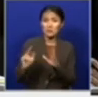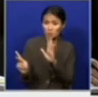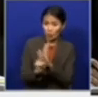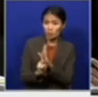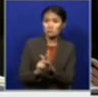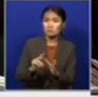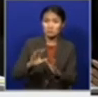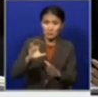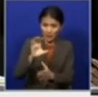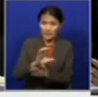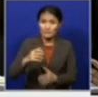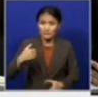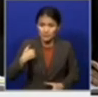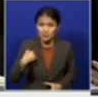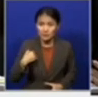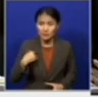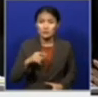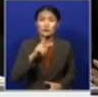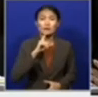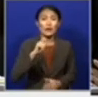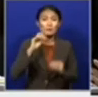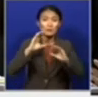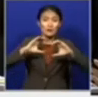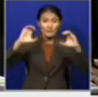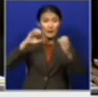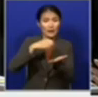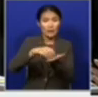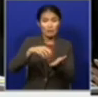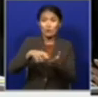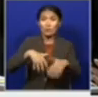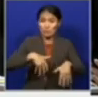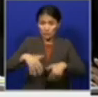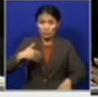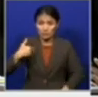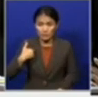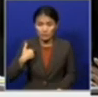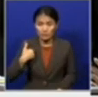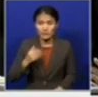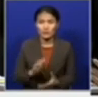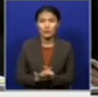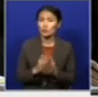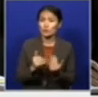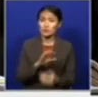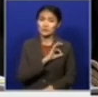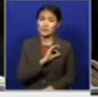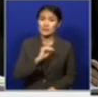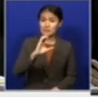ำกัดเป็นการเปิดเสรีภาคบริการที่สูงกว่าอาเซียนและ FTA ที่ไทยเคยมีมาทั้งห